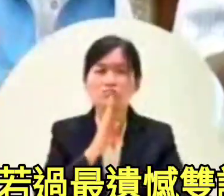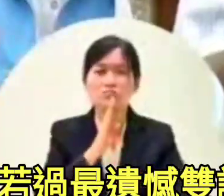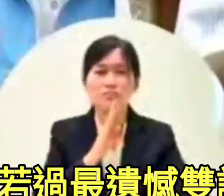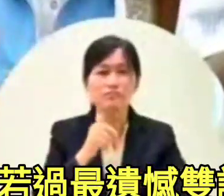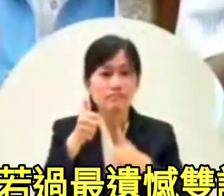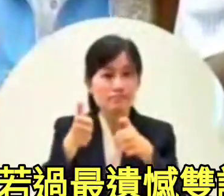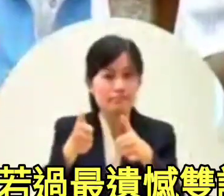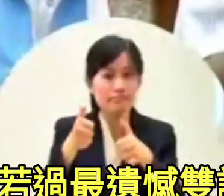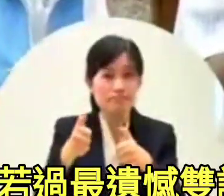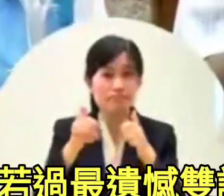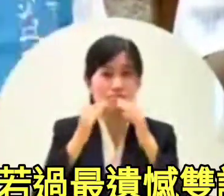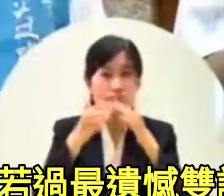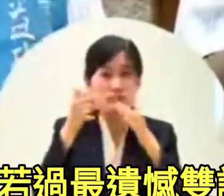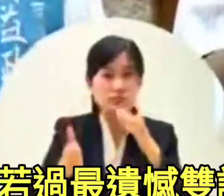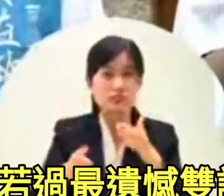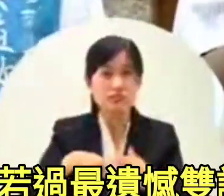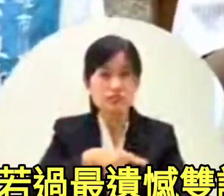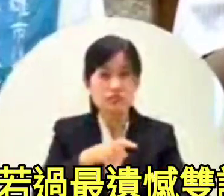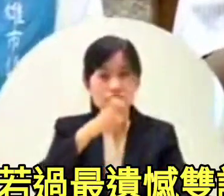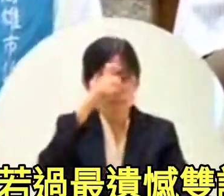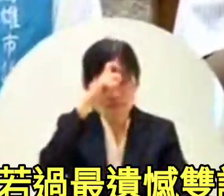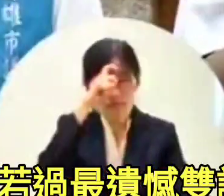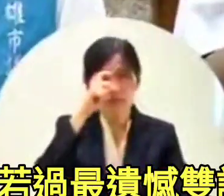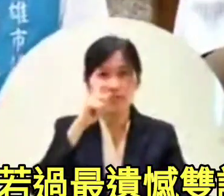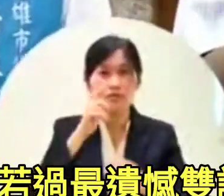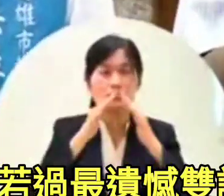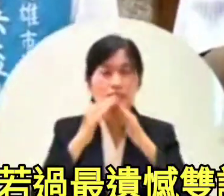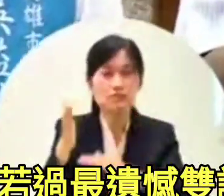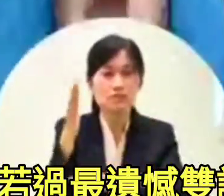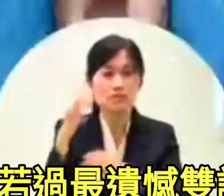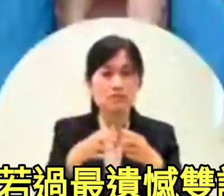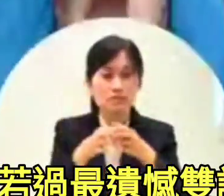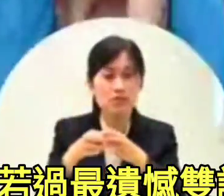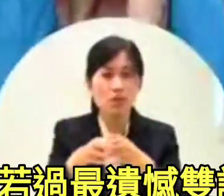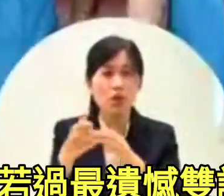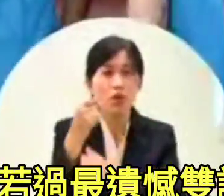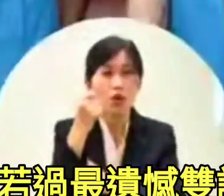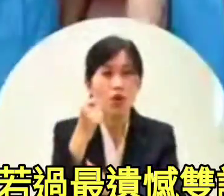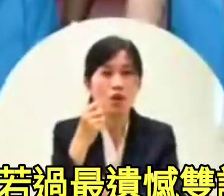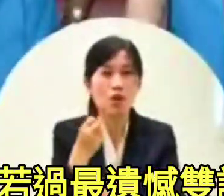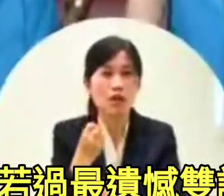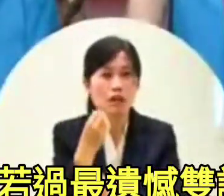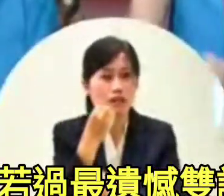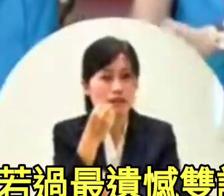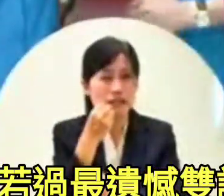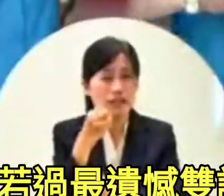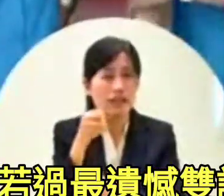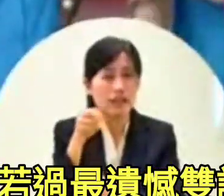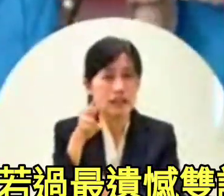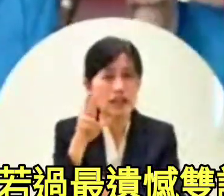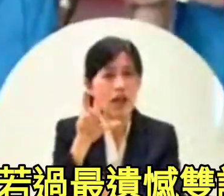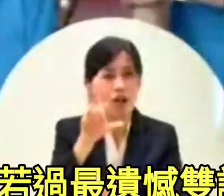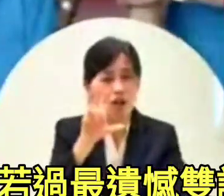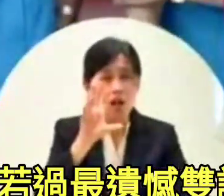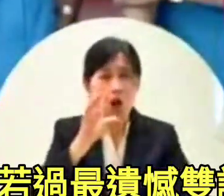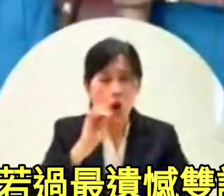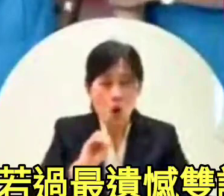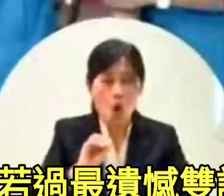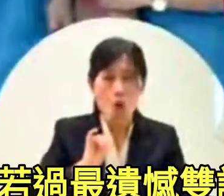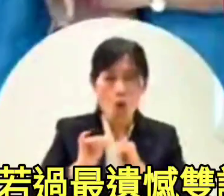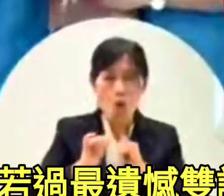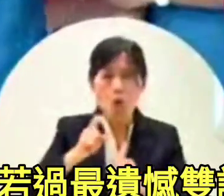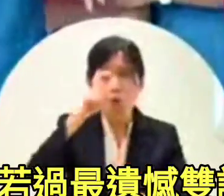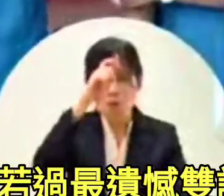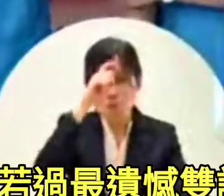也期待我们市府团队的努力哈，我们270,000+的市民哈，在期待着哈，谢谢。